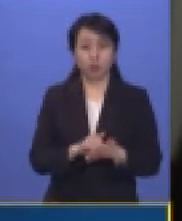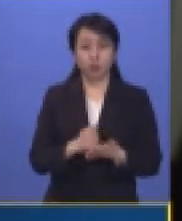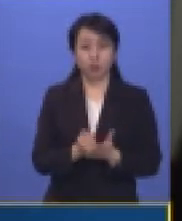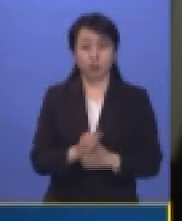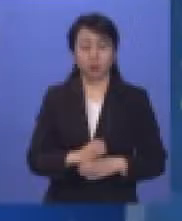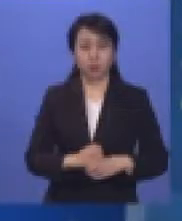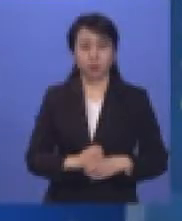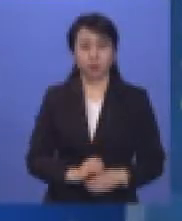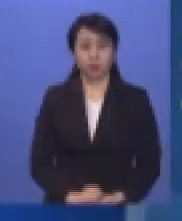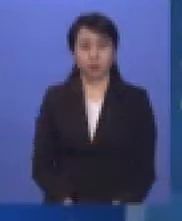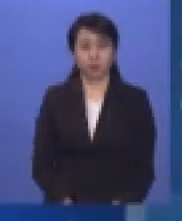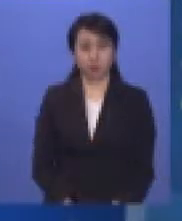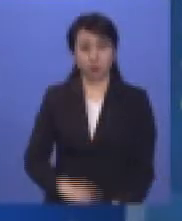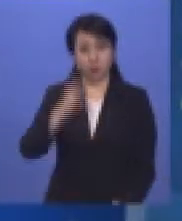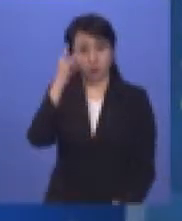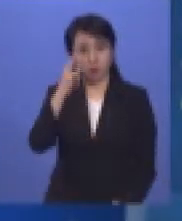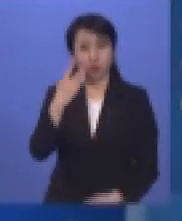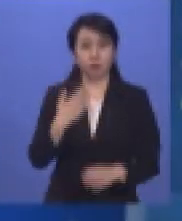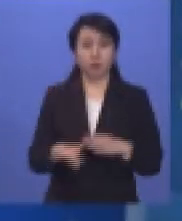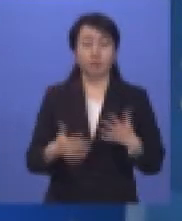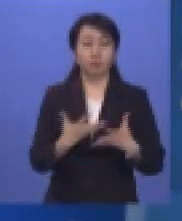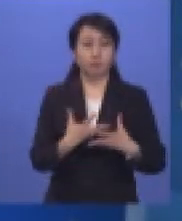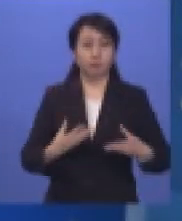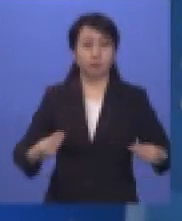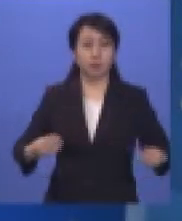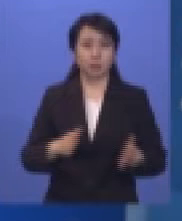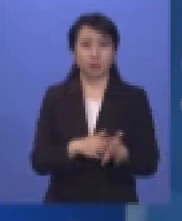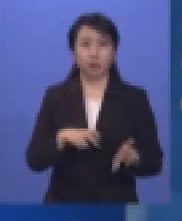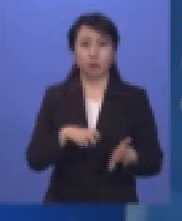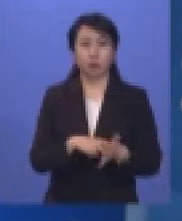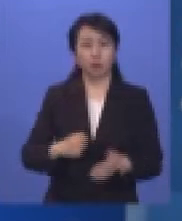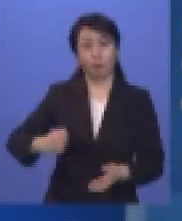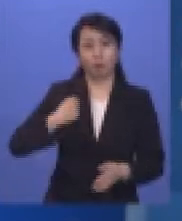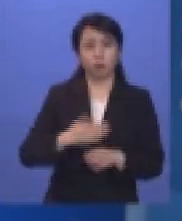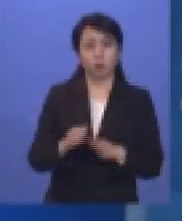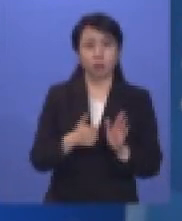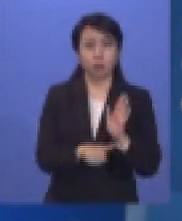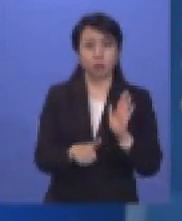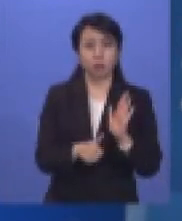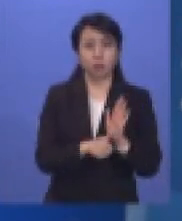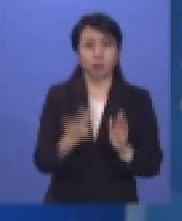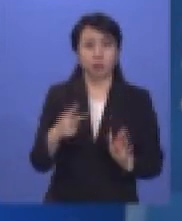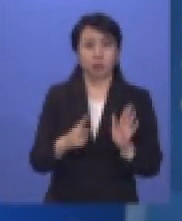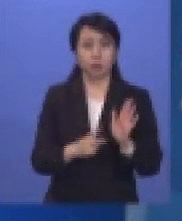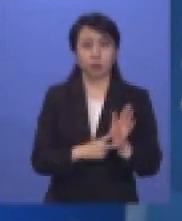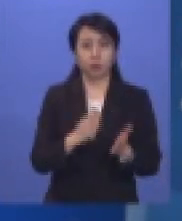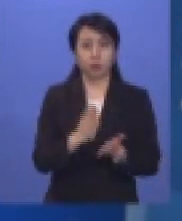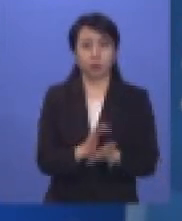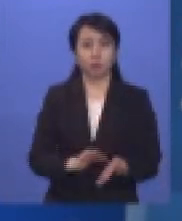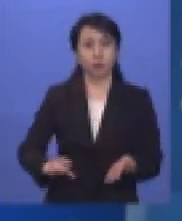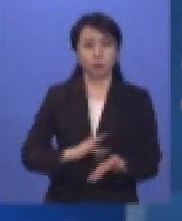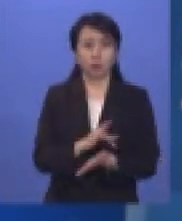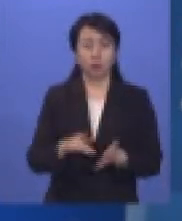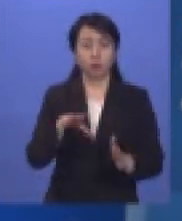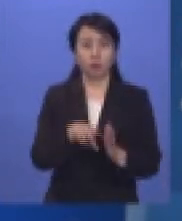личность. В Казахстане завершился весенний призыв. Воинская часть 6637, расположенная